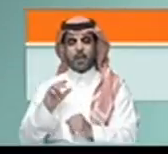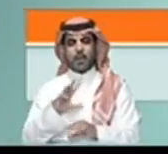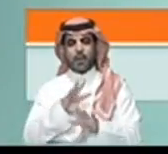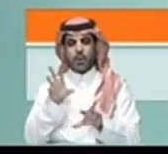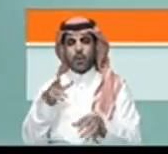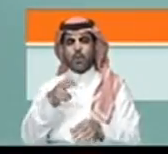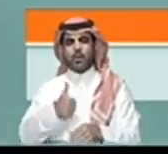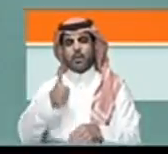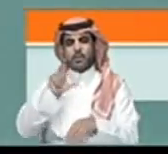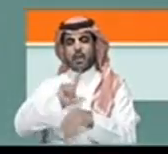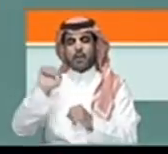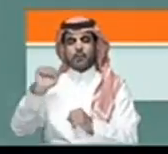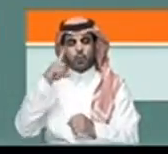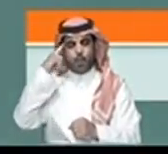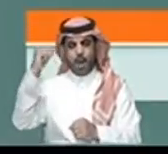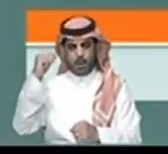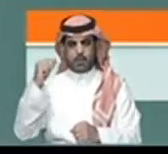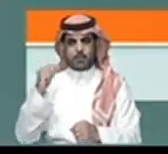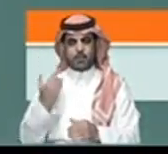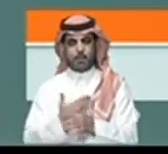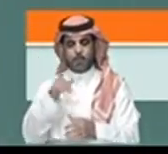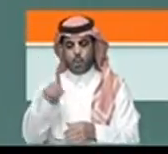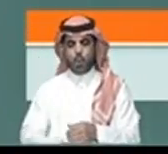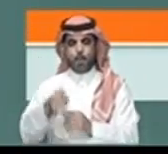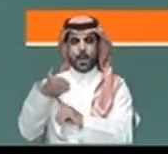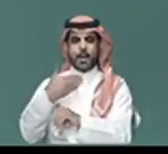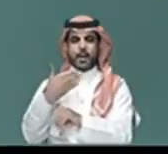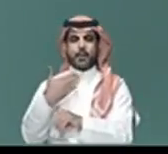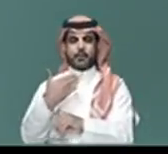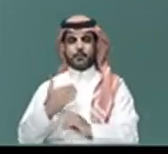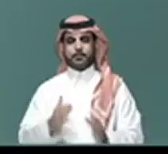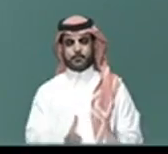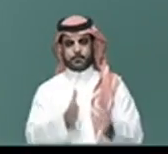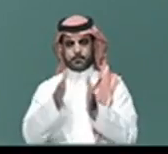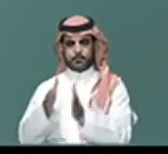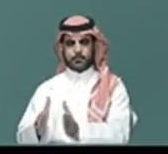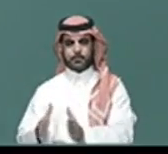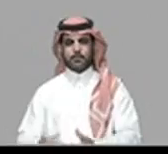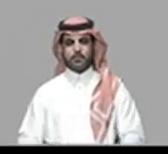فرماجه رئيس جمهوريه الصومال الفيدراليه بمناسبه ذكرى استقلال بلاده